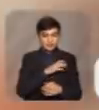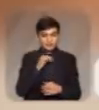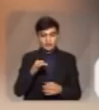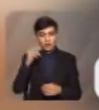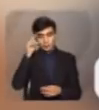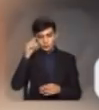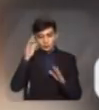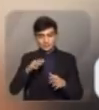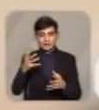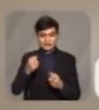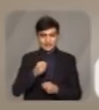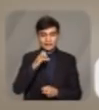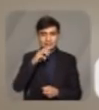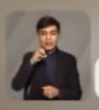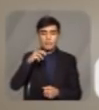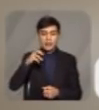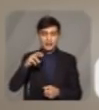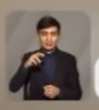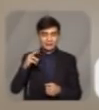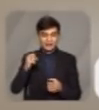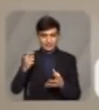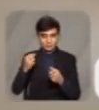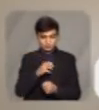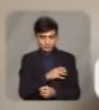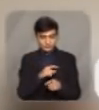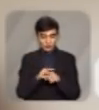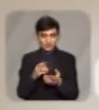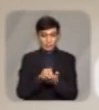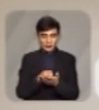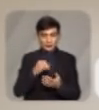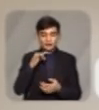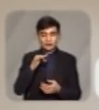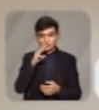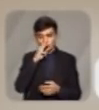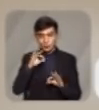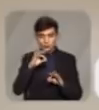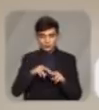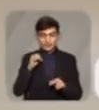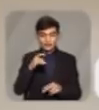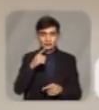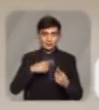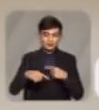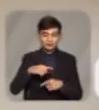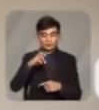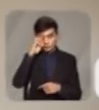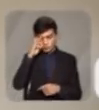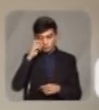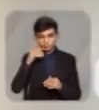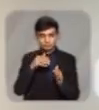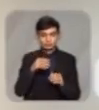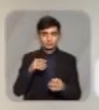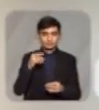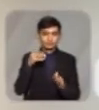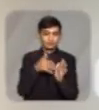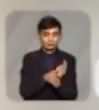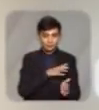они получили стипендию в размере заработной платы. Получали. Теперь после отчисления они должны вернуть в республиканский бюджет